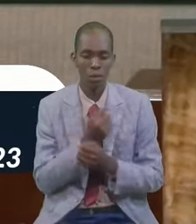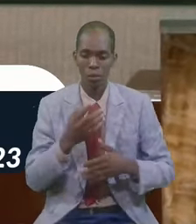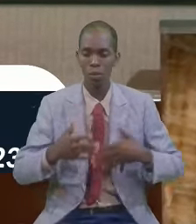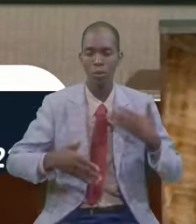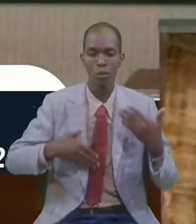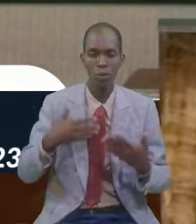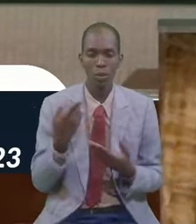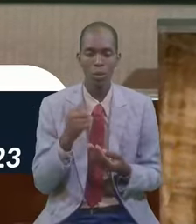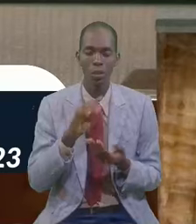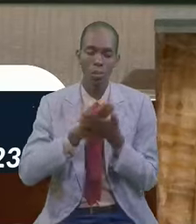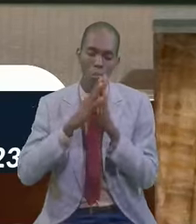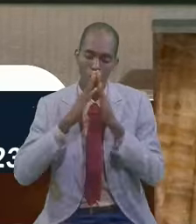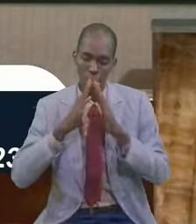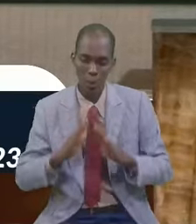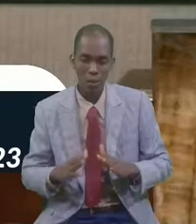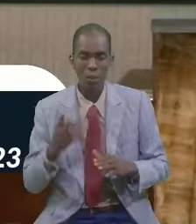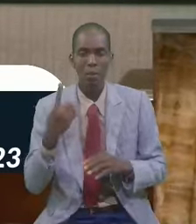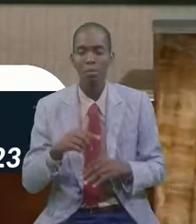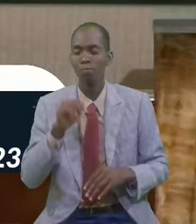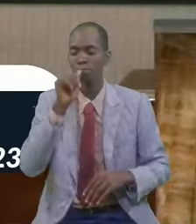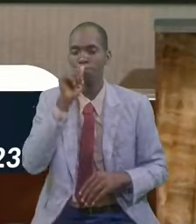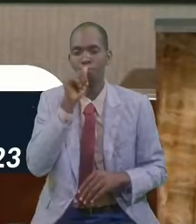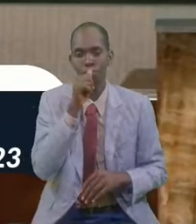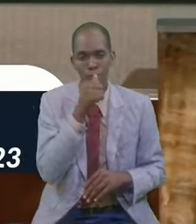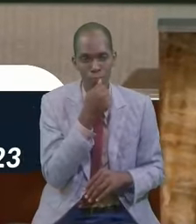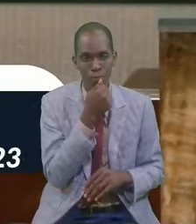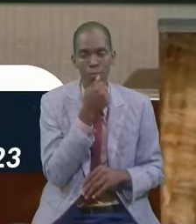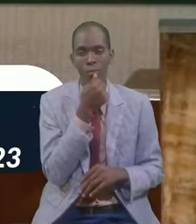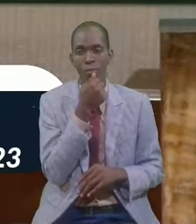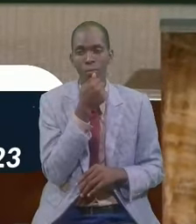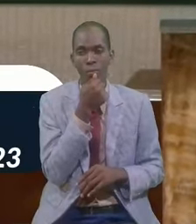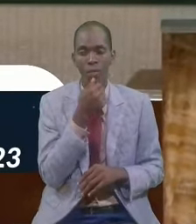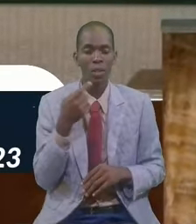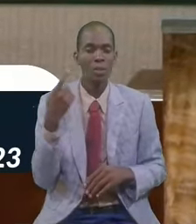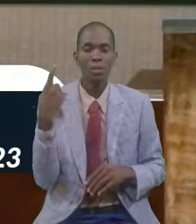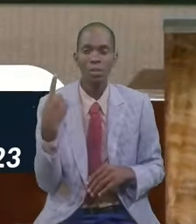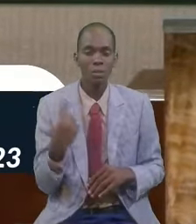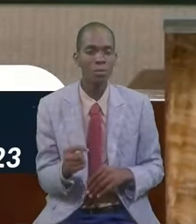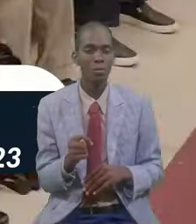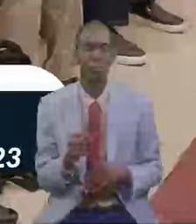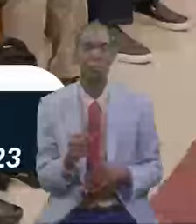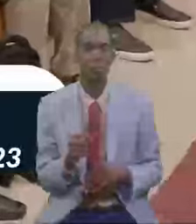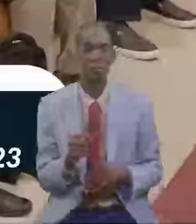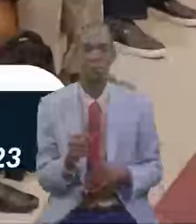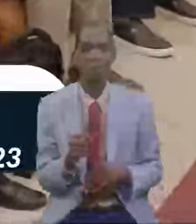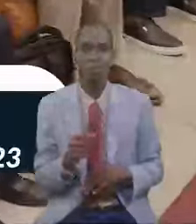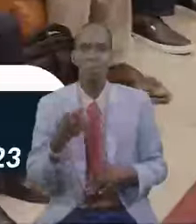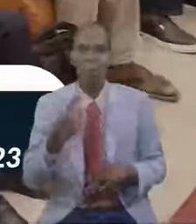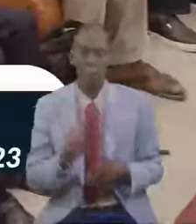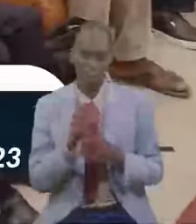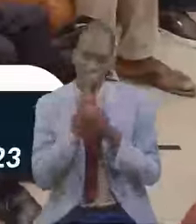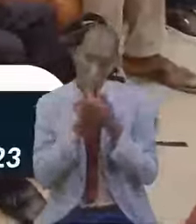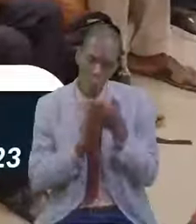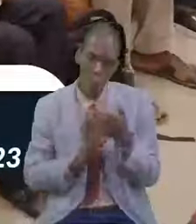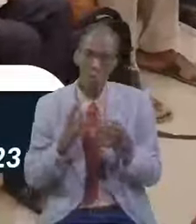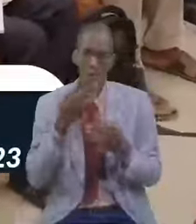la joie, la paix, la patience, la longanimité, la fidélité, la foi, la douceur,